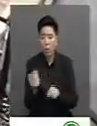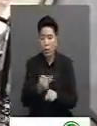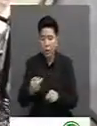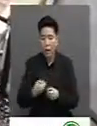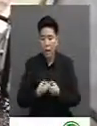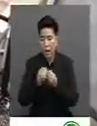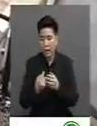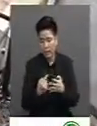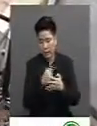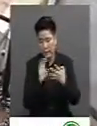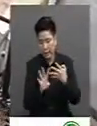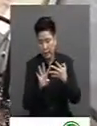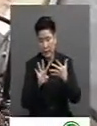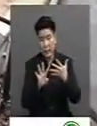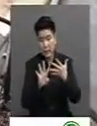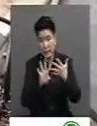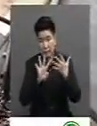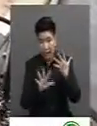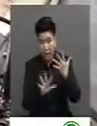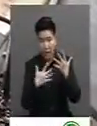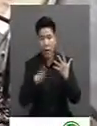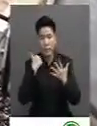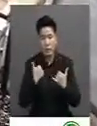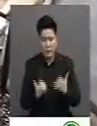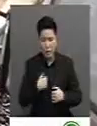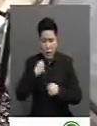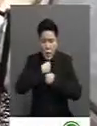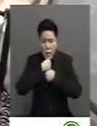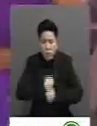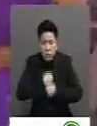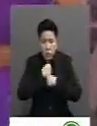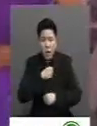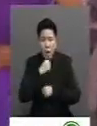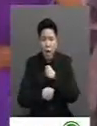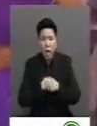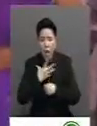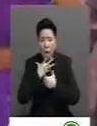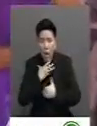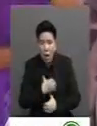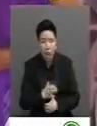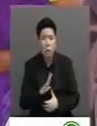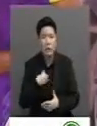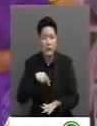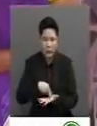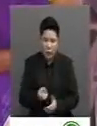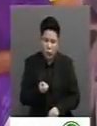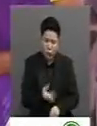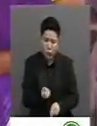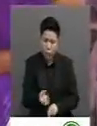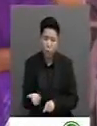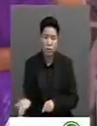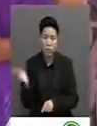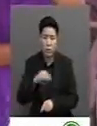านเป็นรุ่นที่4แล้วก็ที่5แล้วค่ะเนื่องจากอายุมากขึ้นเริ่มทำไม่ไหวต้องยืนทอดตลอดทั้